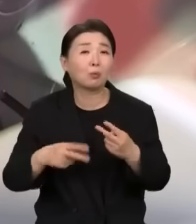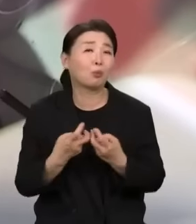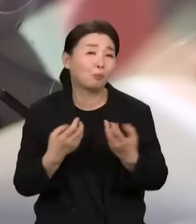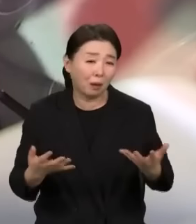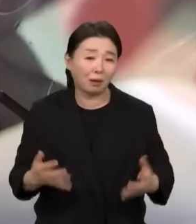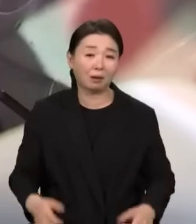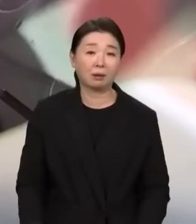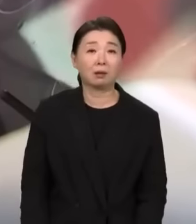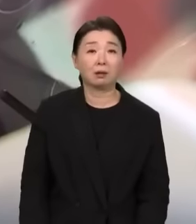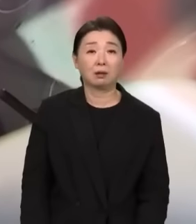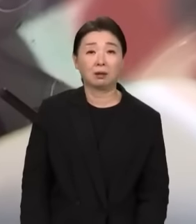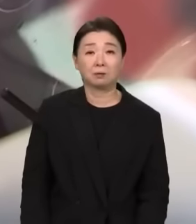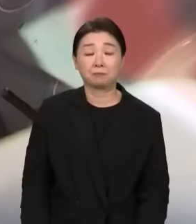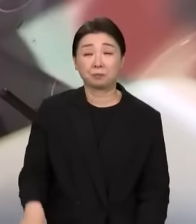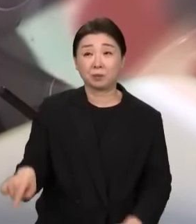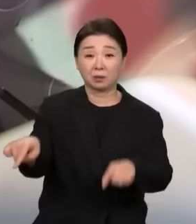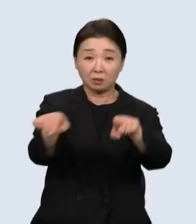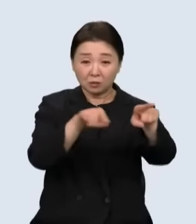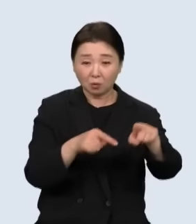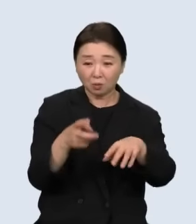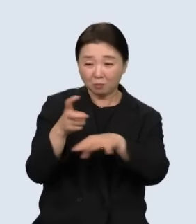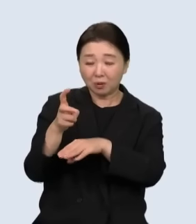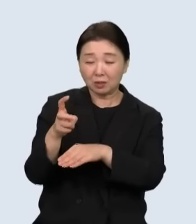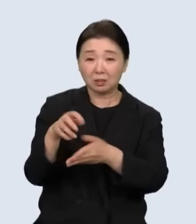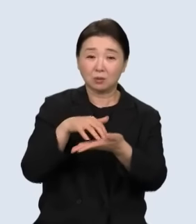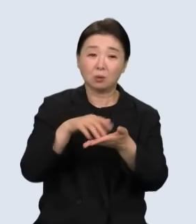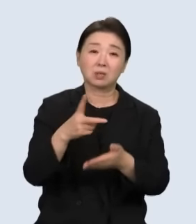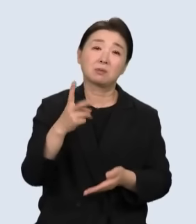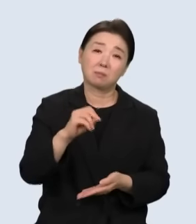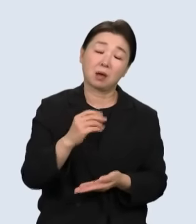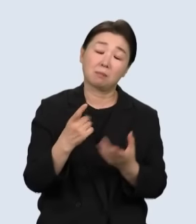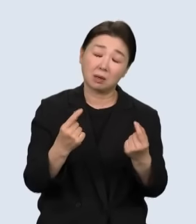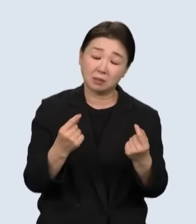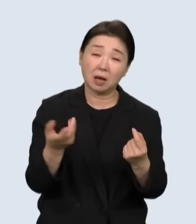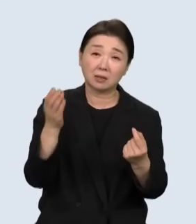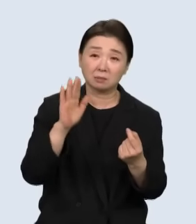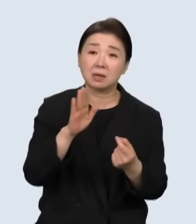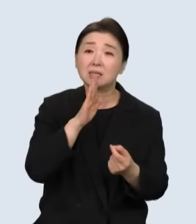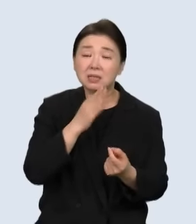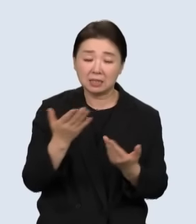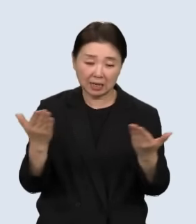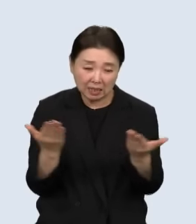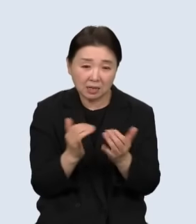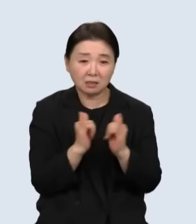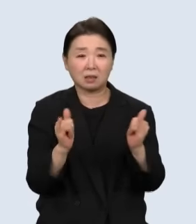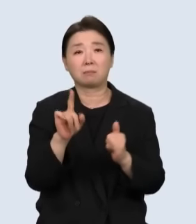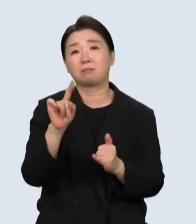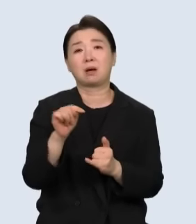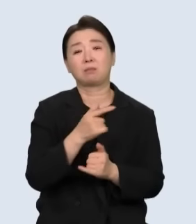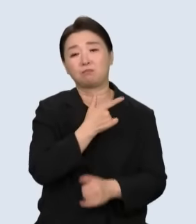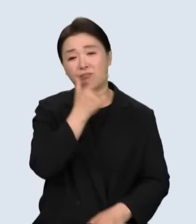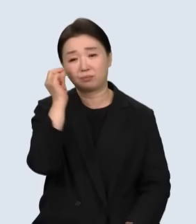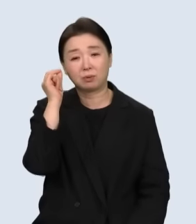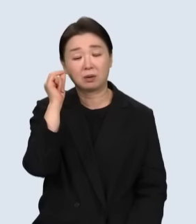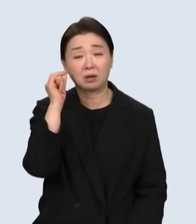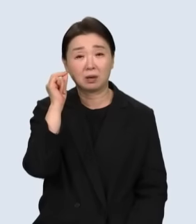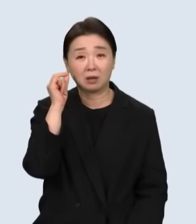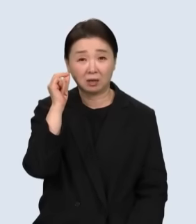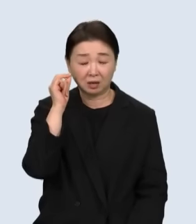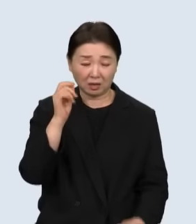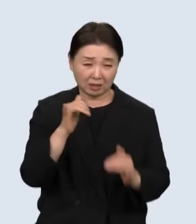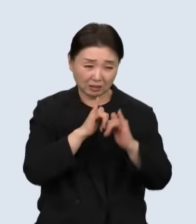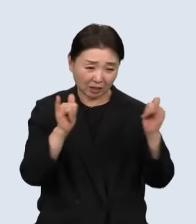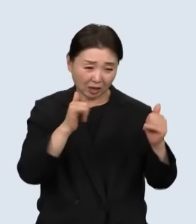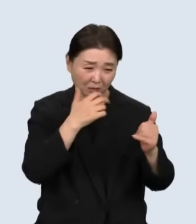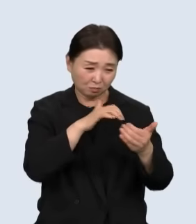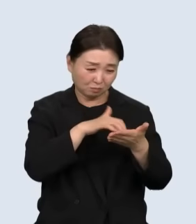버스 기사 정원은 12만 명이 넘지만 실제 일하는 기사는 1만 명 정도 부족합니다. 정원을 채우지